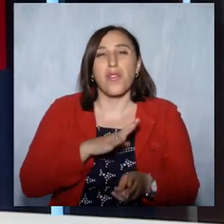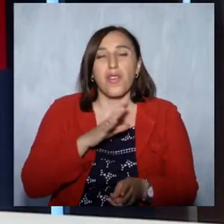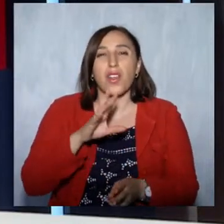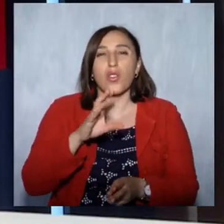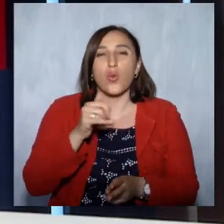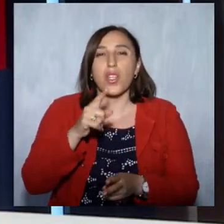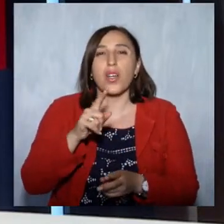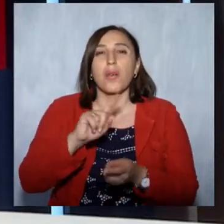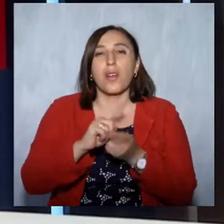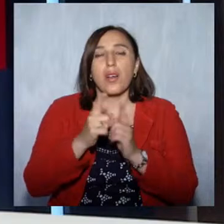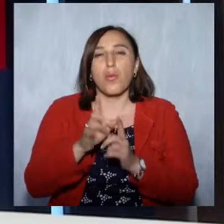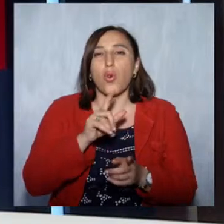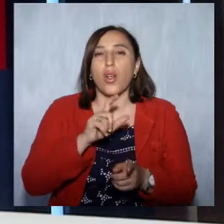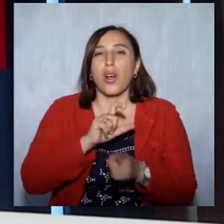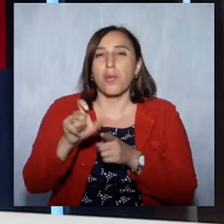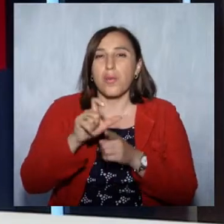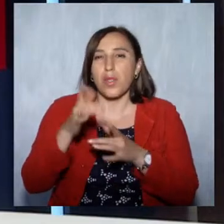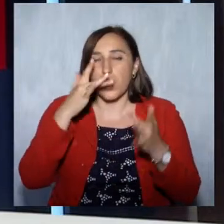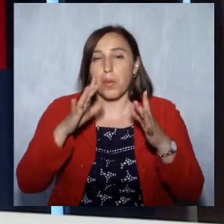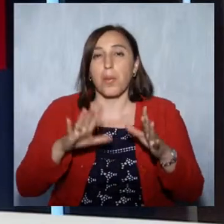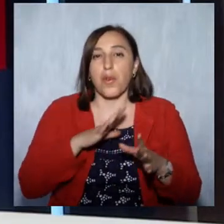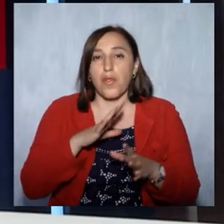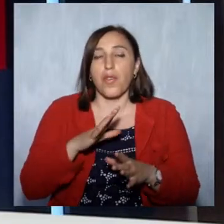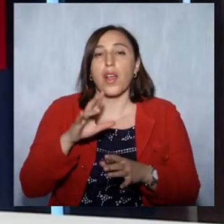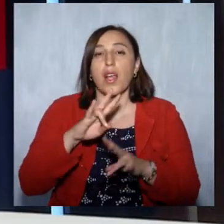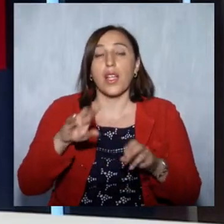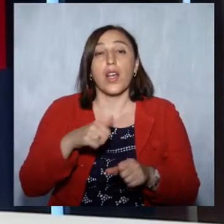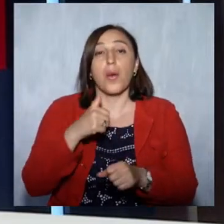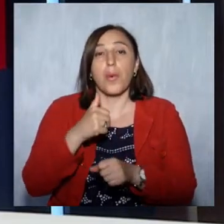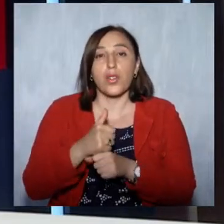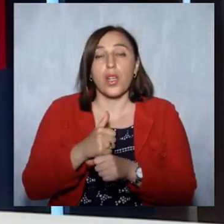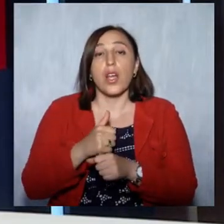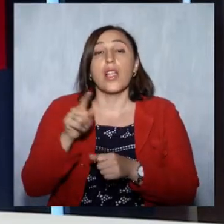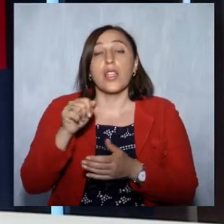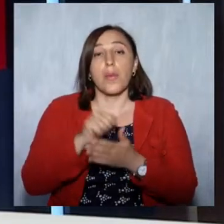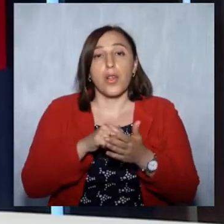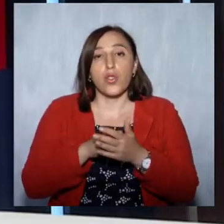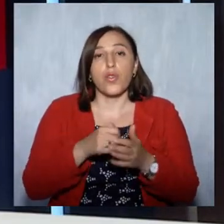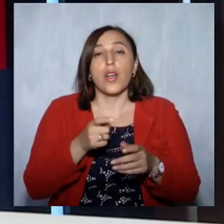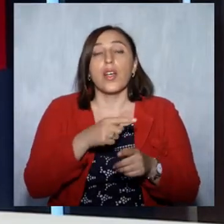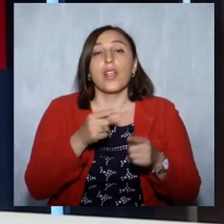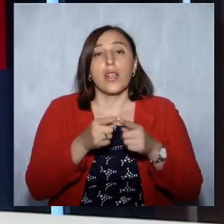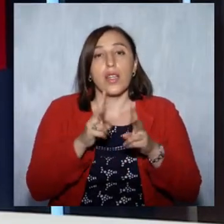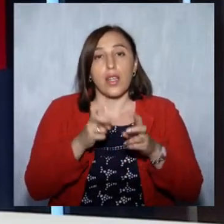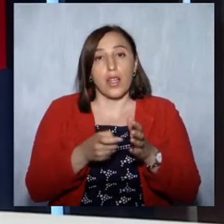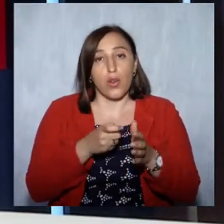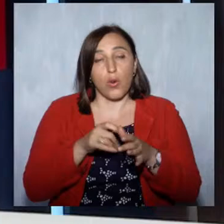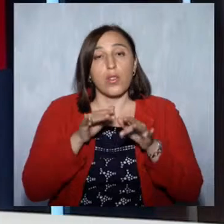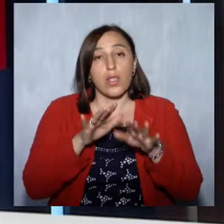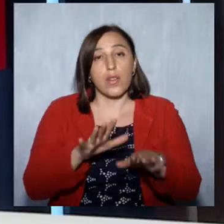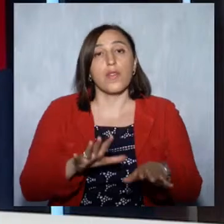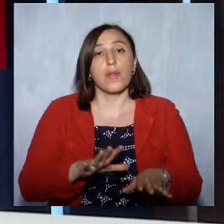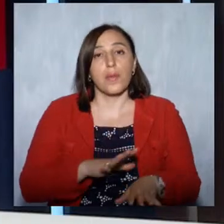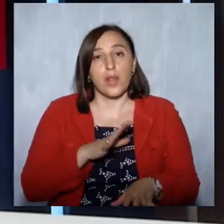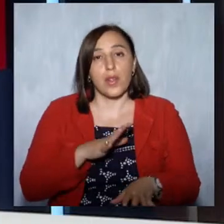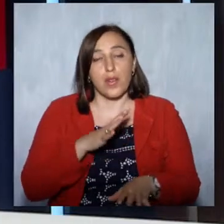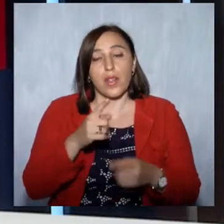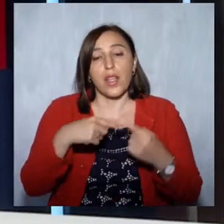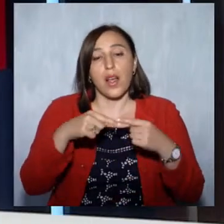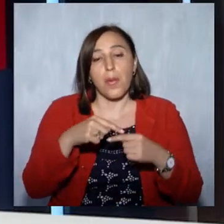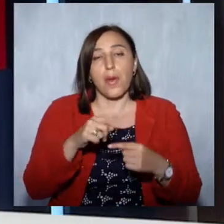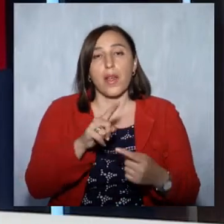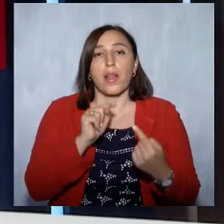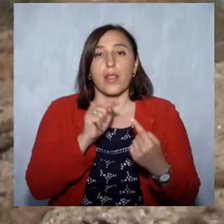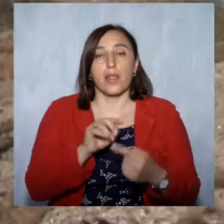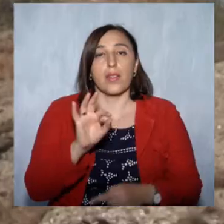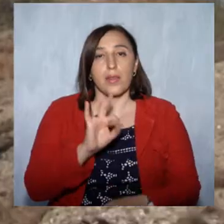հայհոյանքներով ուղեկցվող բողոքի ակցիաներ, տարբեր քրգործեր հարուցվեցին ակցիաների կազմակերպման հետ ասոցացվող համայնքապետերի